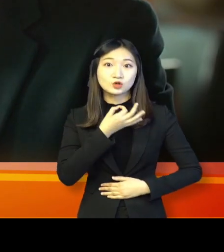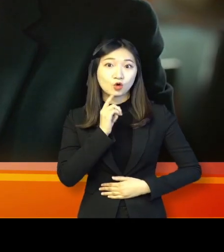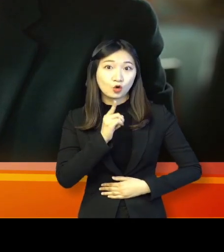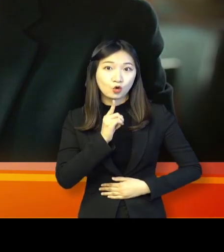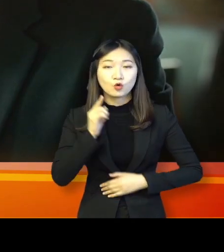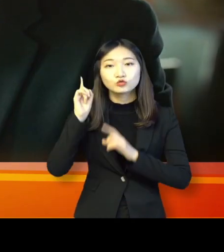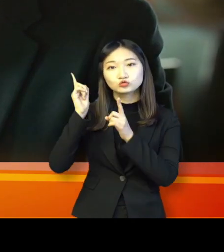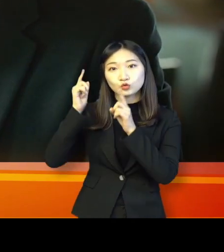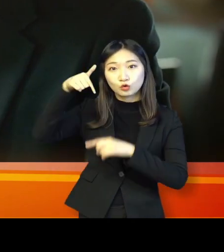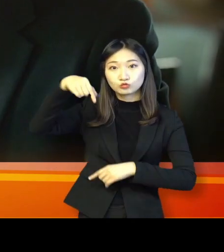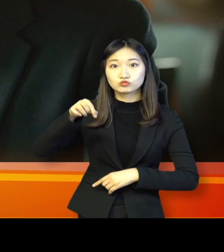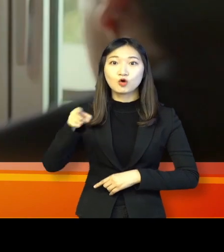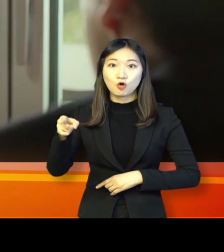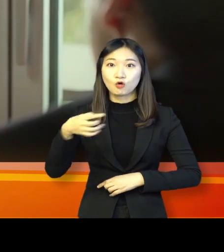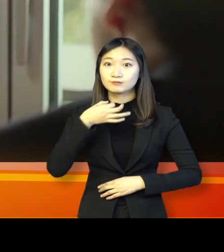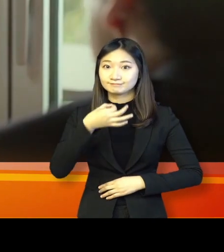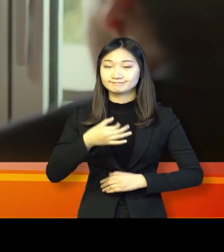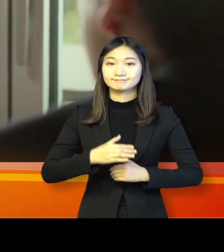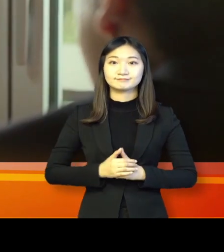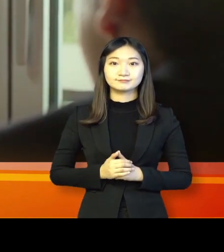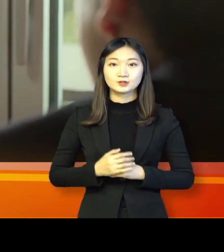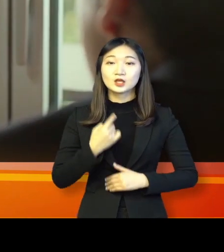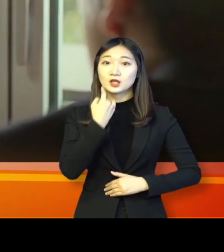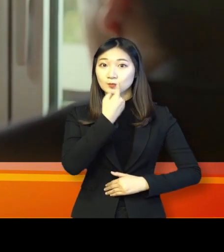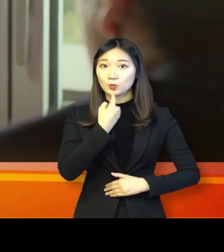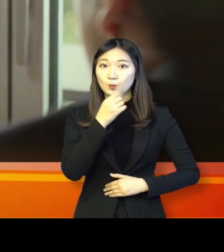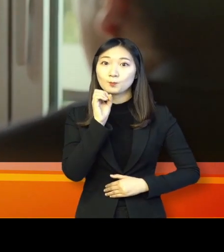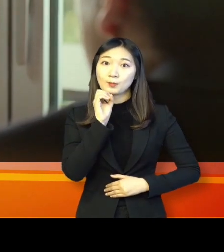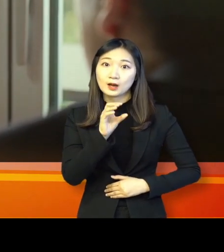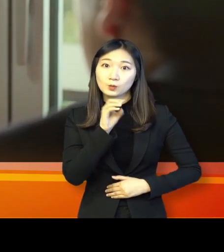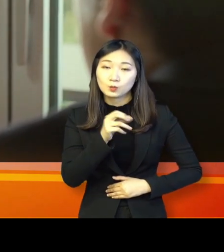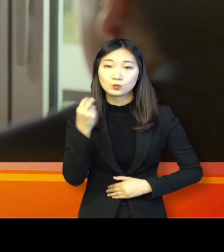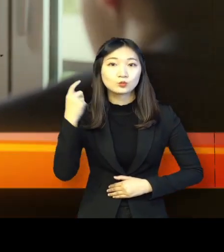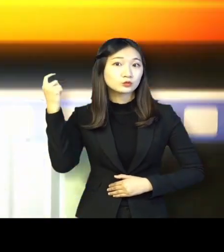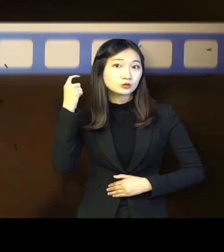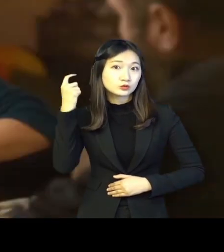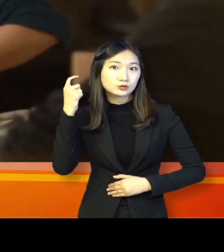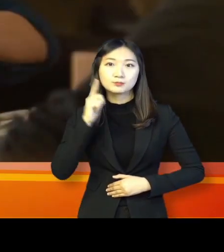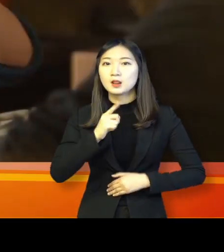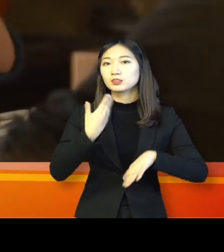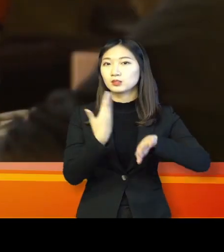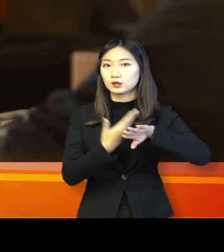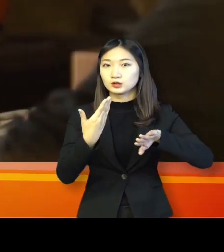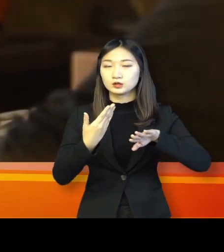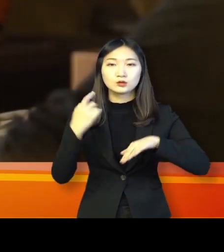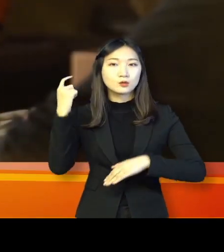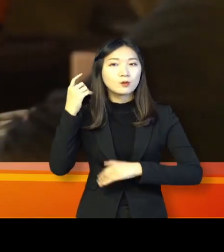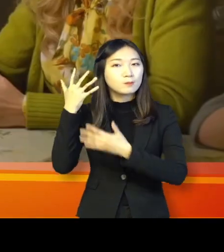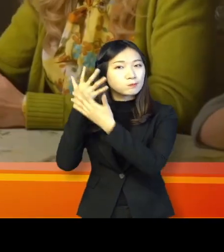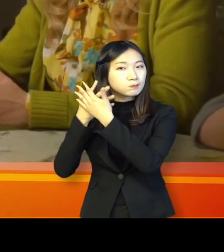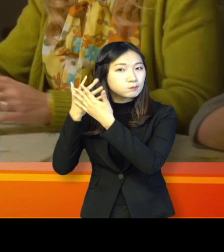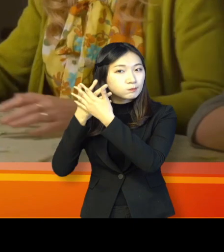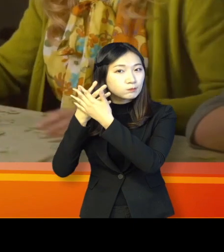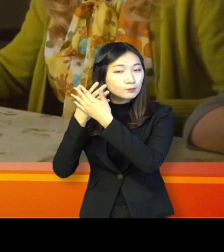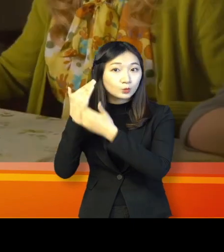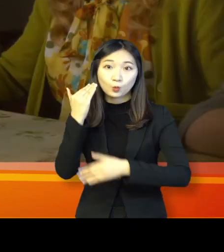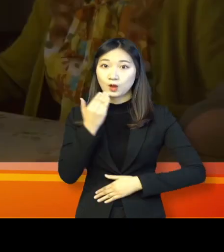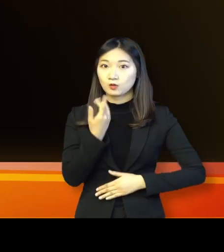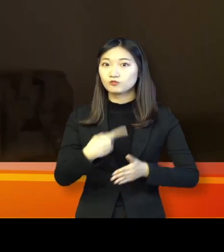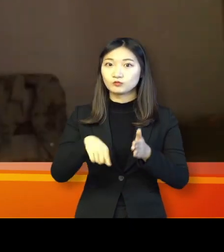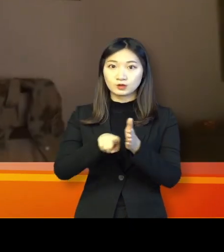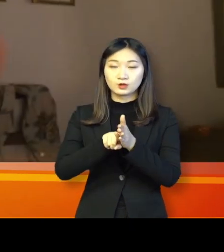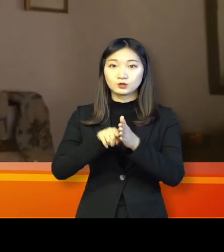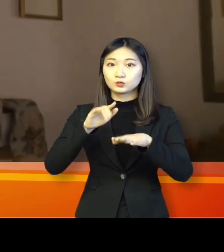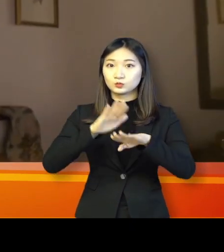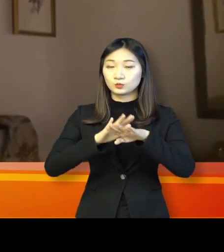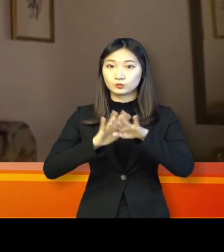구어라고도 하죠. 이렇게 입으로 말하고 귀로 듣는 언어와 달리 소리를 잘 듣지 못하는 사람들을 위해